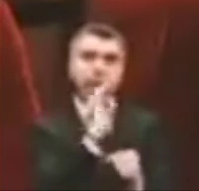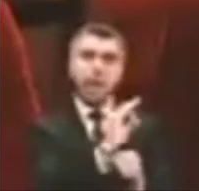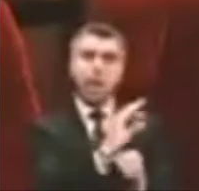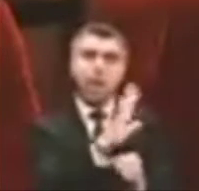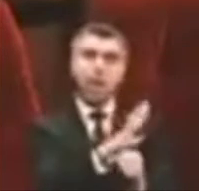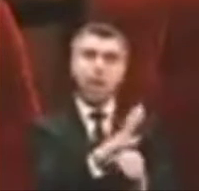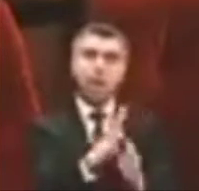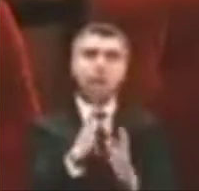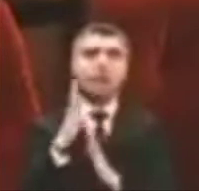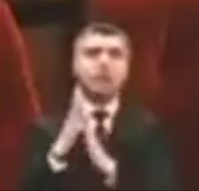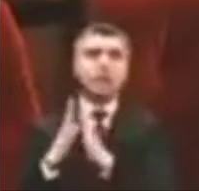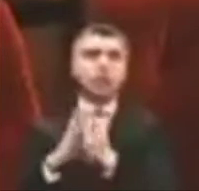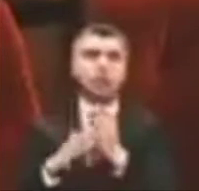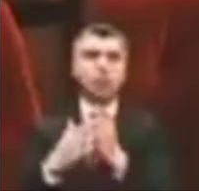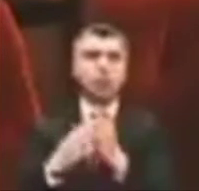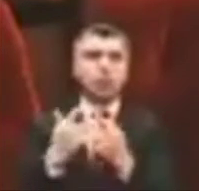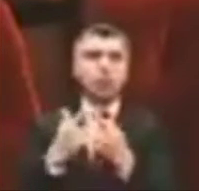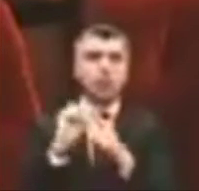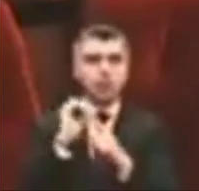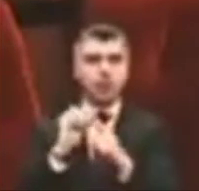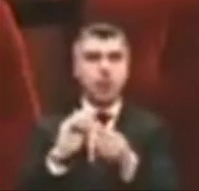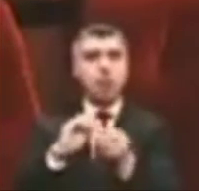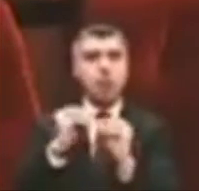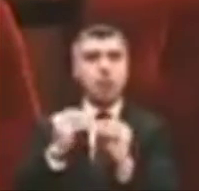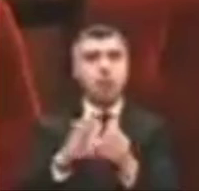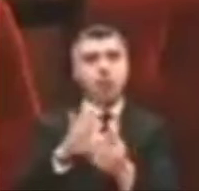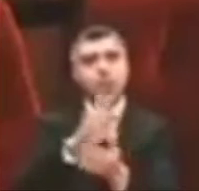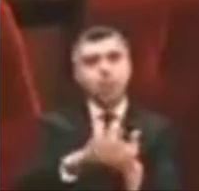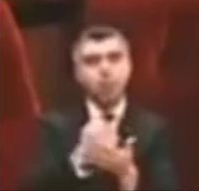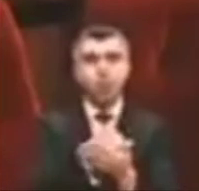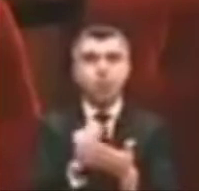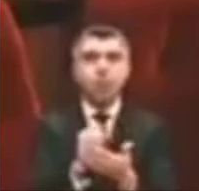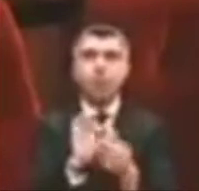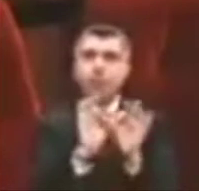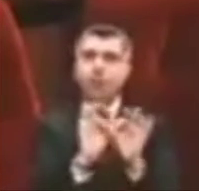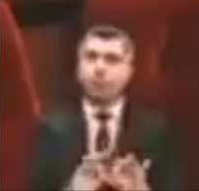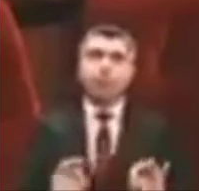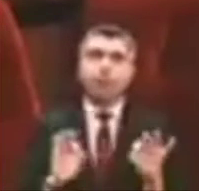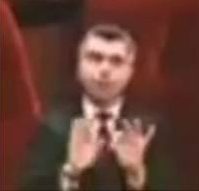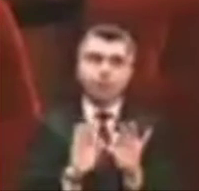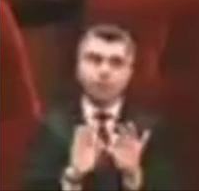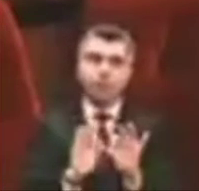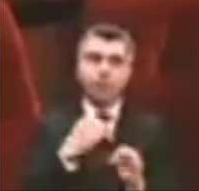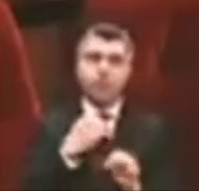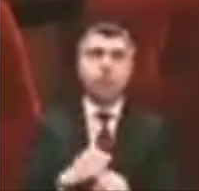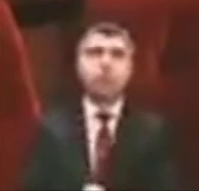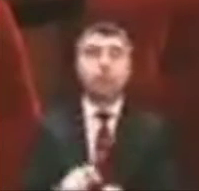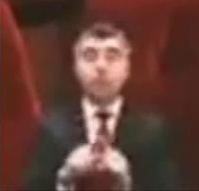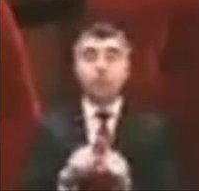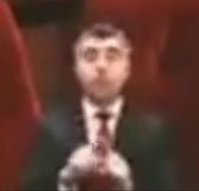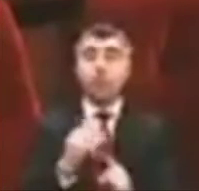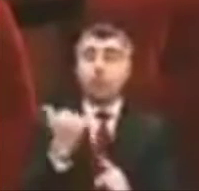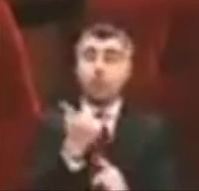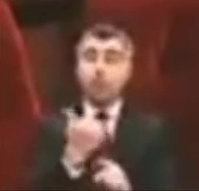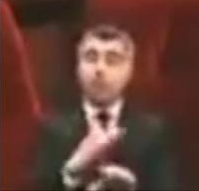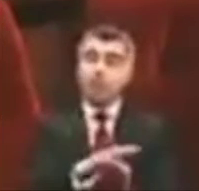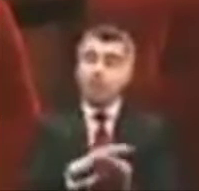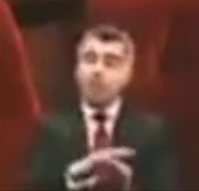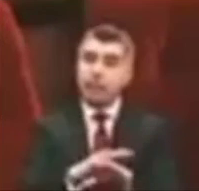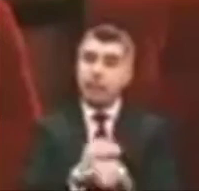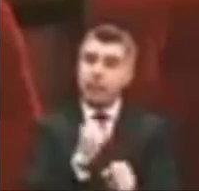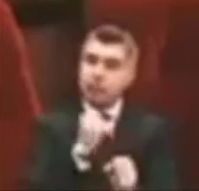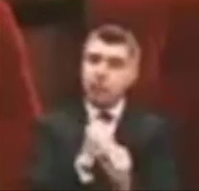وكنا تنتمناو باش انا ذاك يحل لنا المشكل الصفيح. ولكن اللي كيمكن لي ناكد لكم السيده النائبه هي الاراده السياسيه كاينه والاشتغال